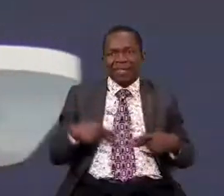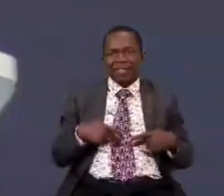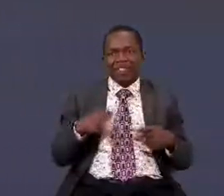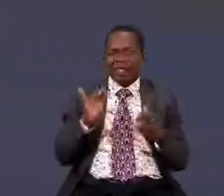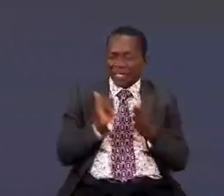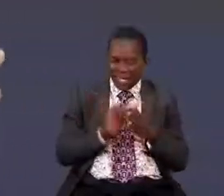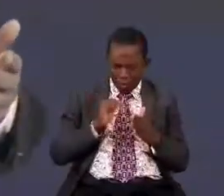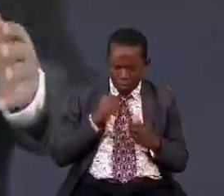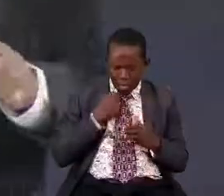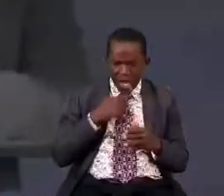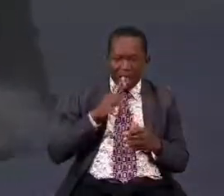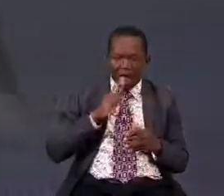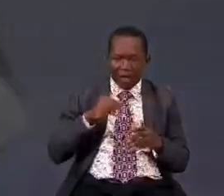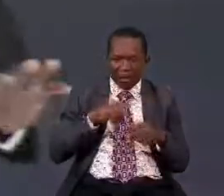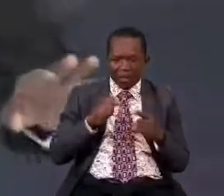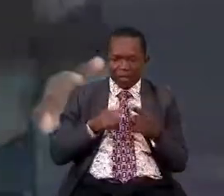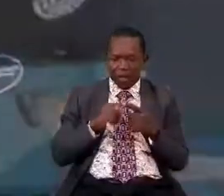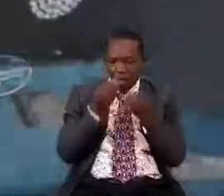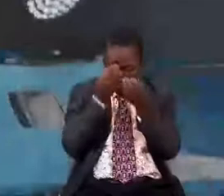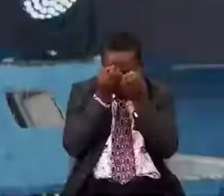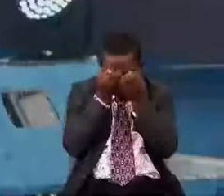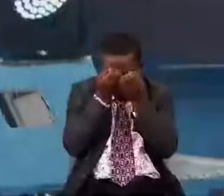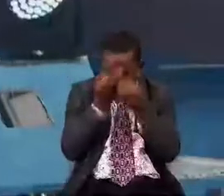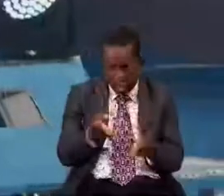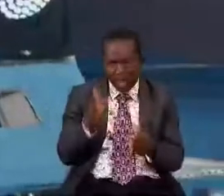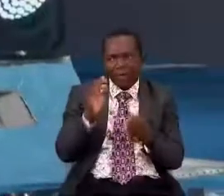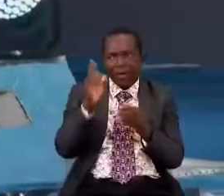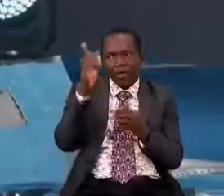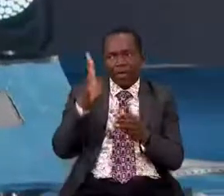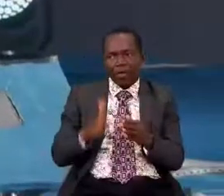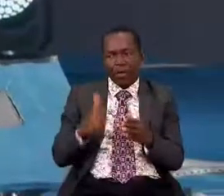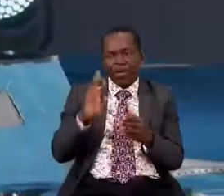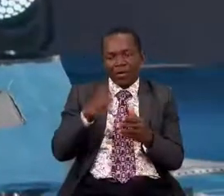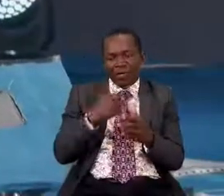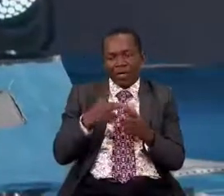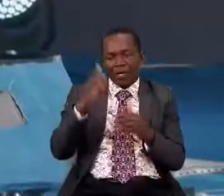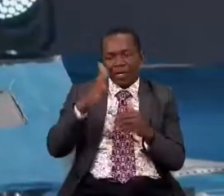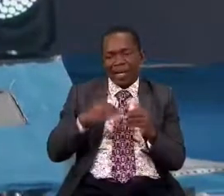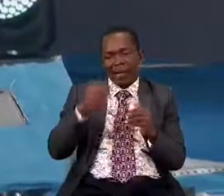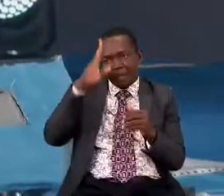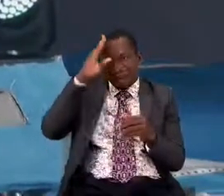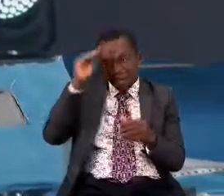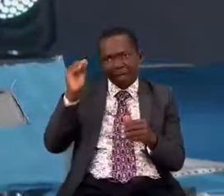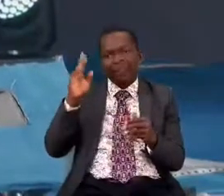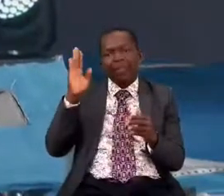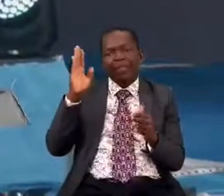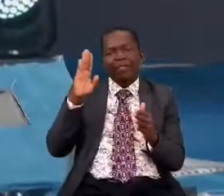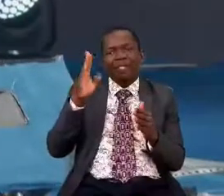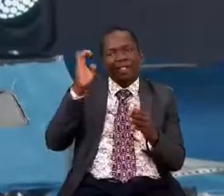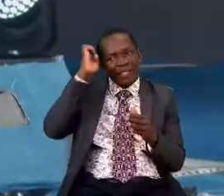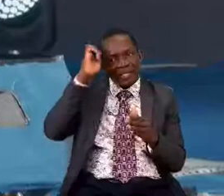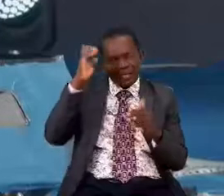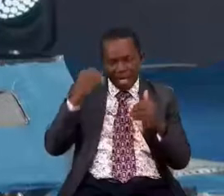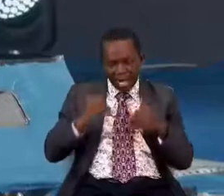le succès dans le ministère, il nous les a donnés. Il nous a donné toutes choses, tout ce qui contribue à la vie et à la